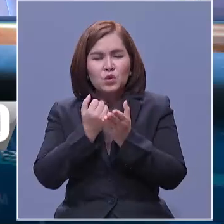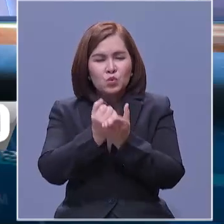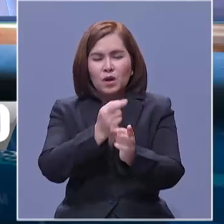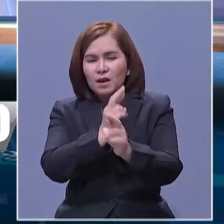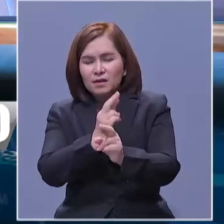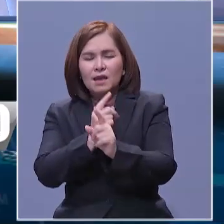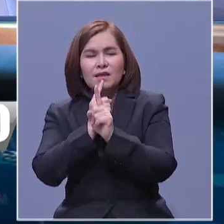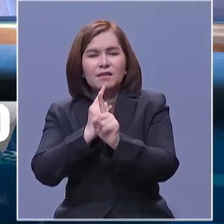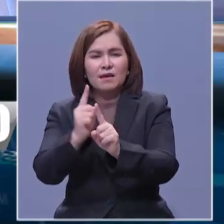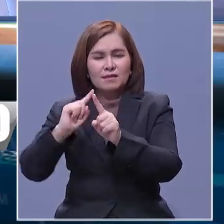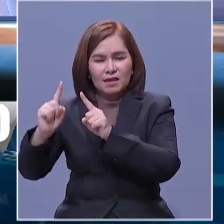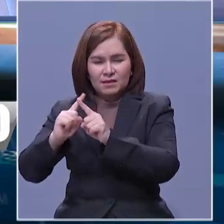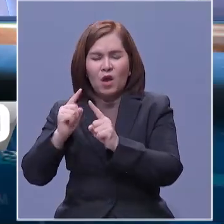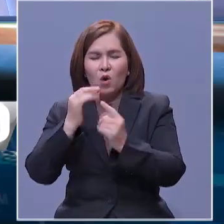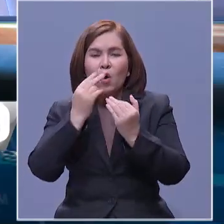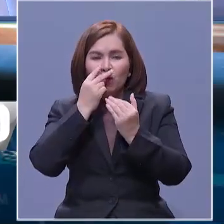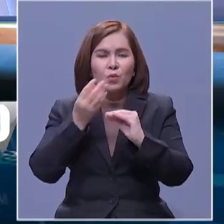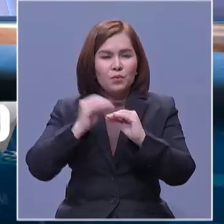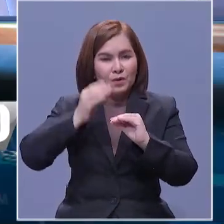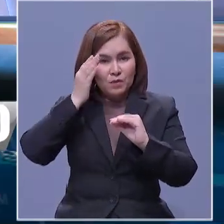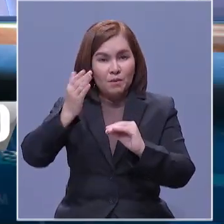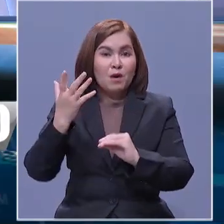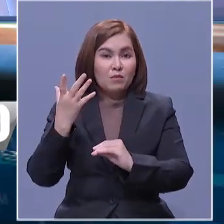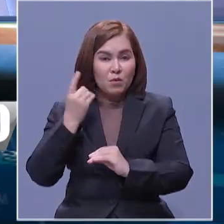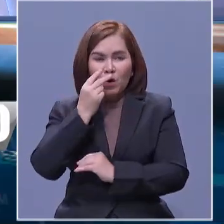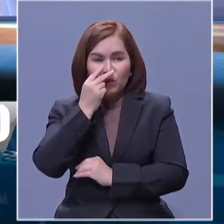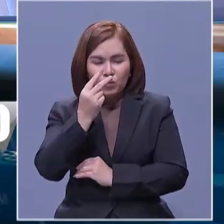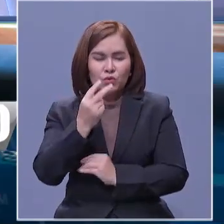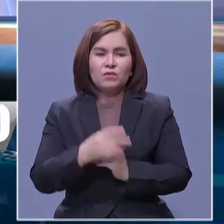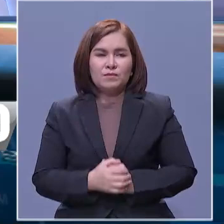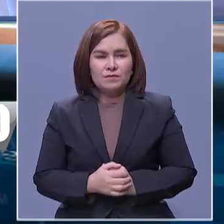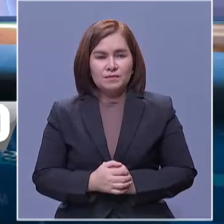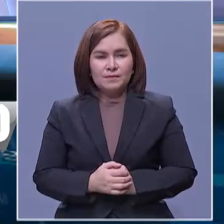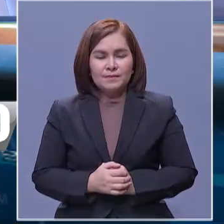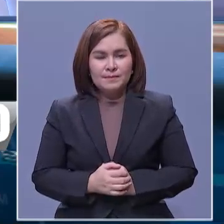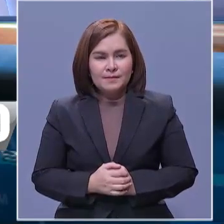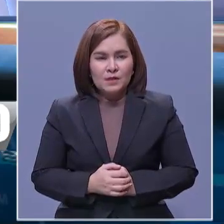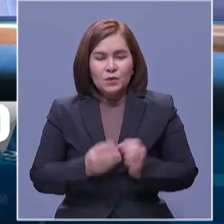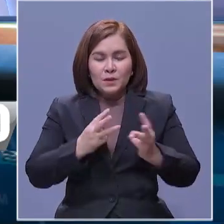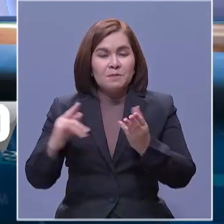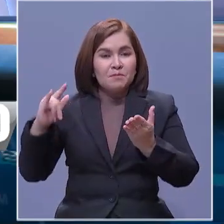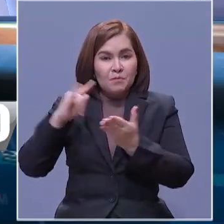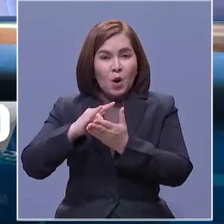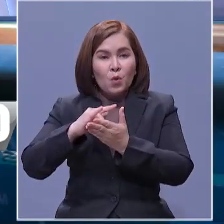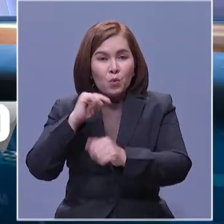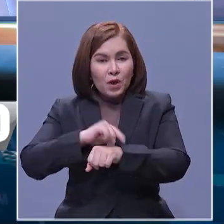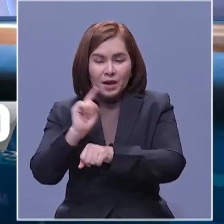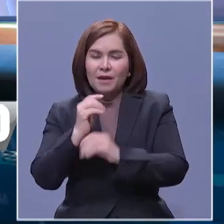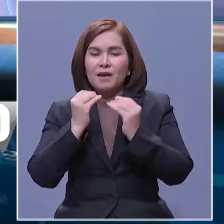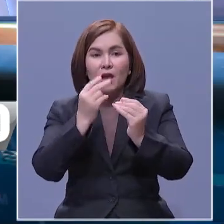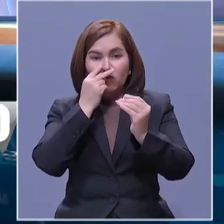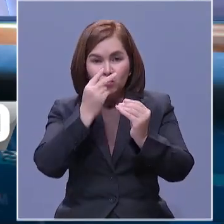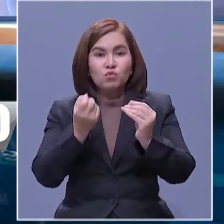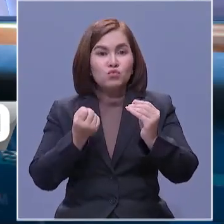าเดี๋ยวก็ว่ากันไปนะครับแต่ปรากฏว่าภาพบรรยากาศเมื่อวานนี้ที่เราเกาะติดกันทั้งรายการว่ากลับมาเมื่อไหร่เนี่ยให้ชมบรรยากาศกันแ